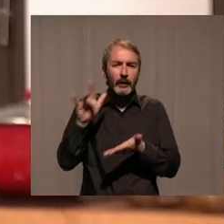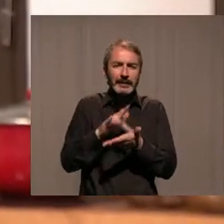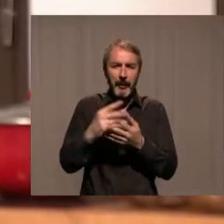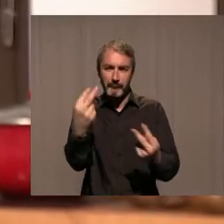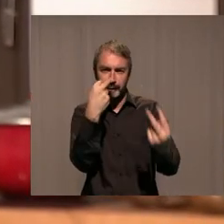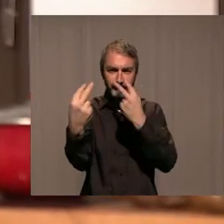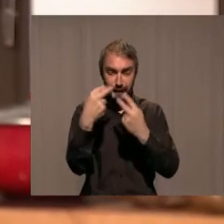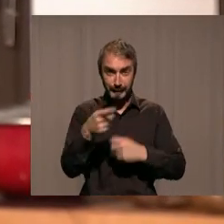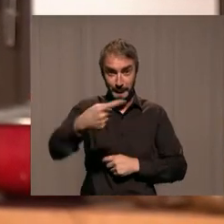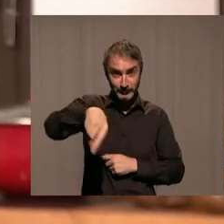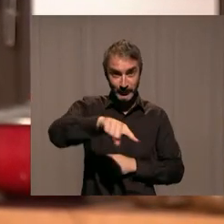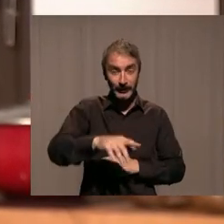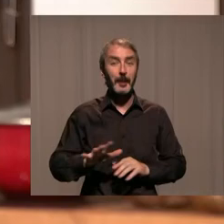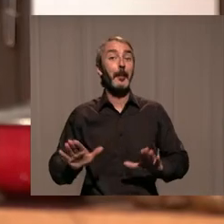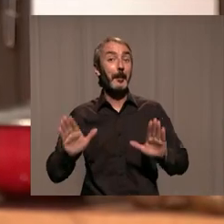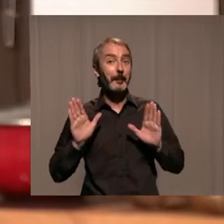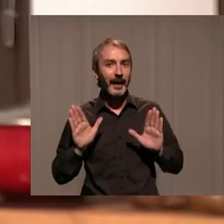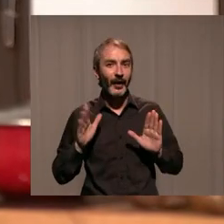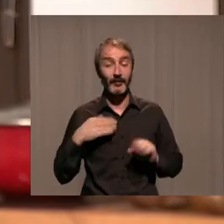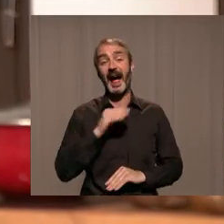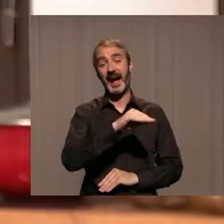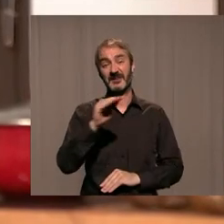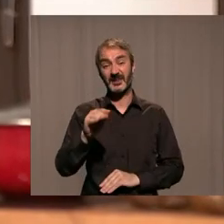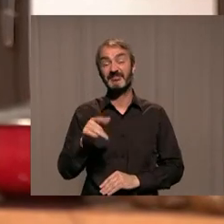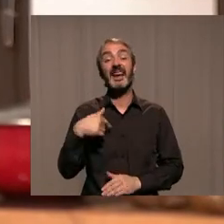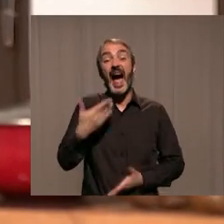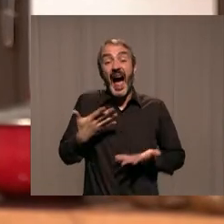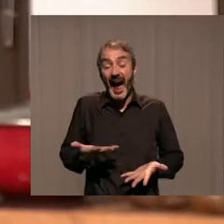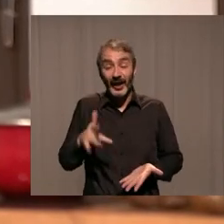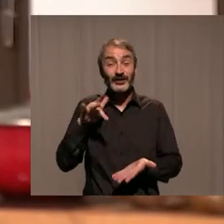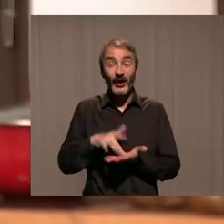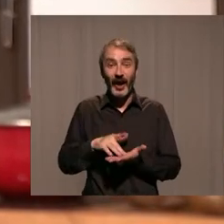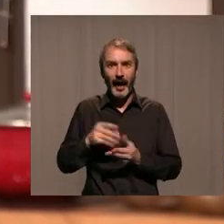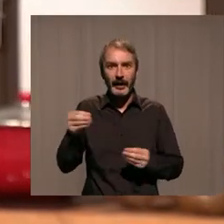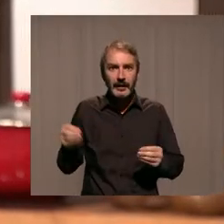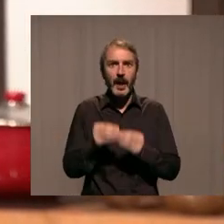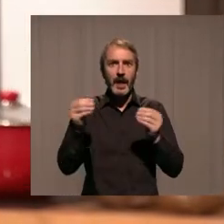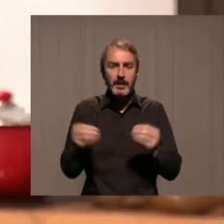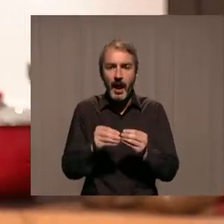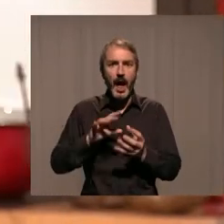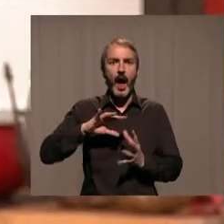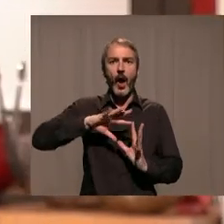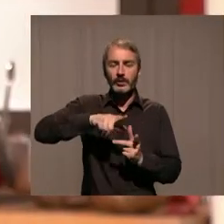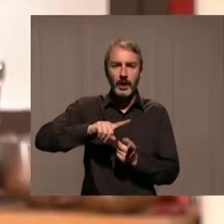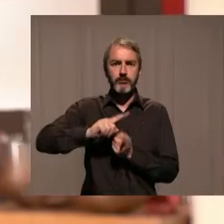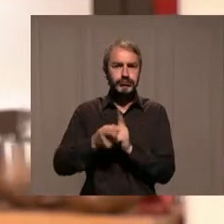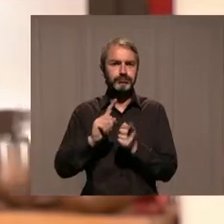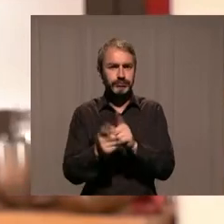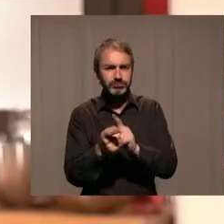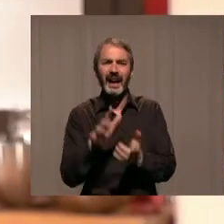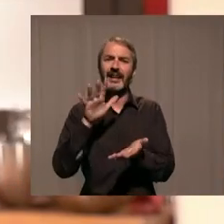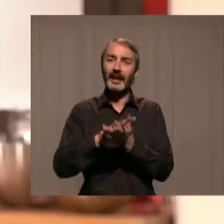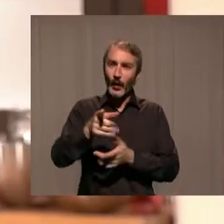sigui, però, en fi, ja sabeu com van les coses a dia d'avui, que cada setmana hi ha notícies que ho capgiren tot. No patiu,